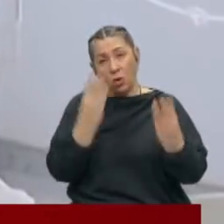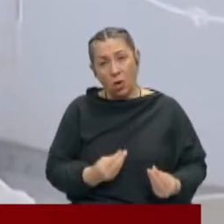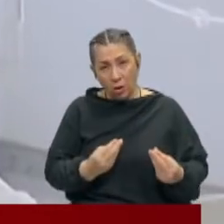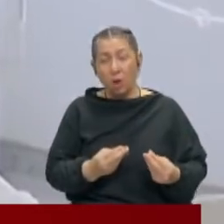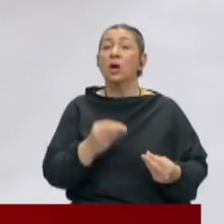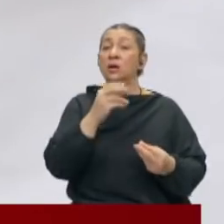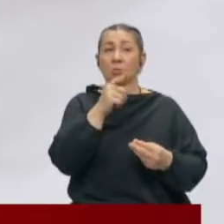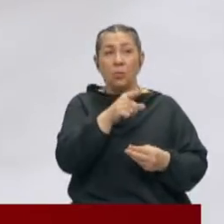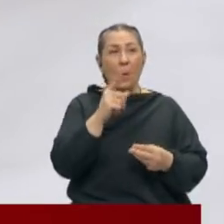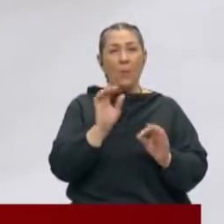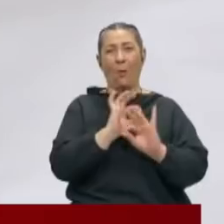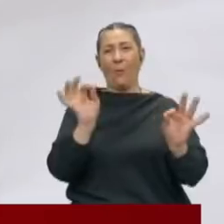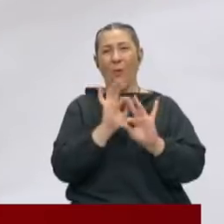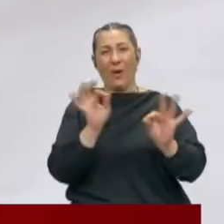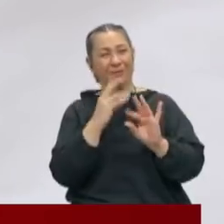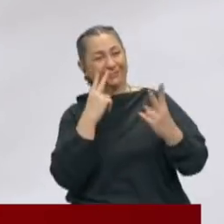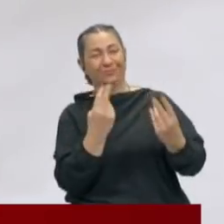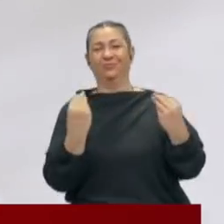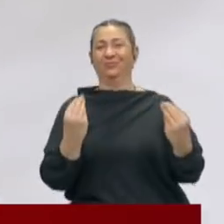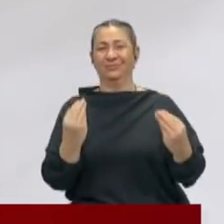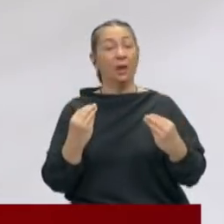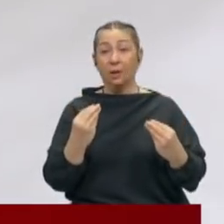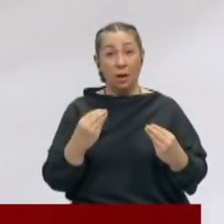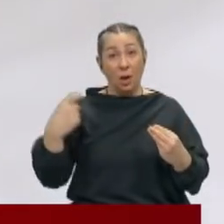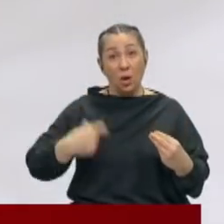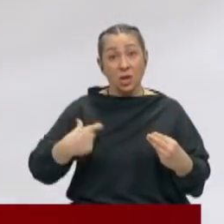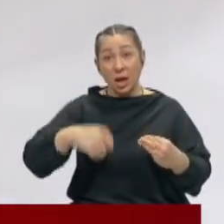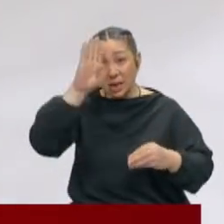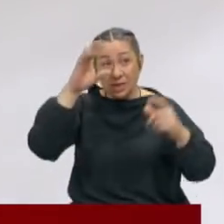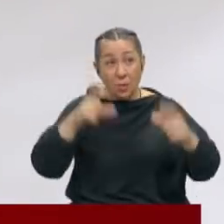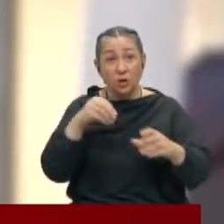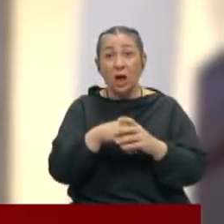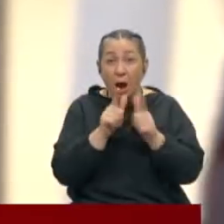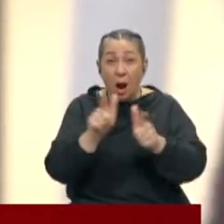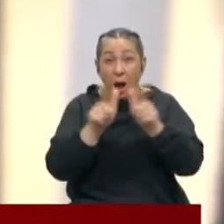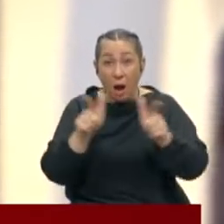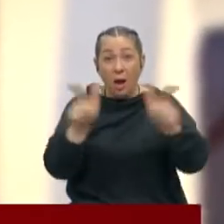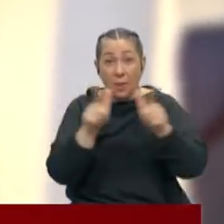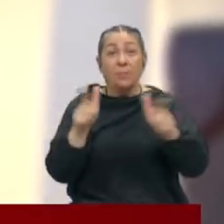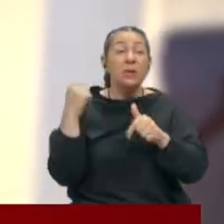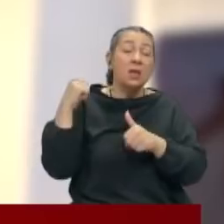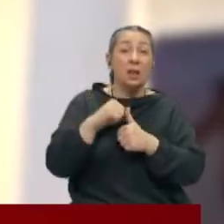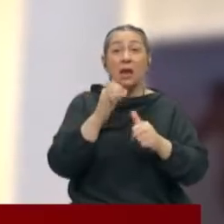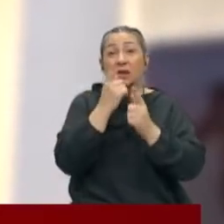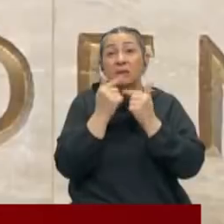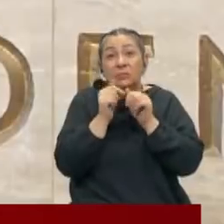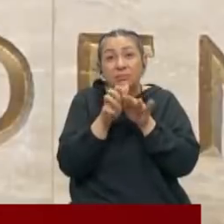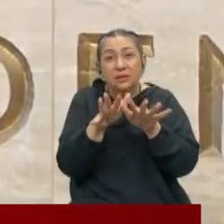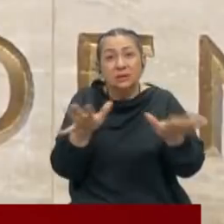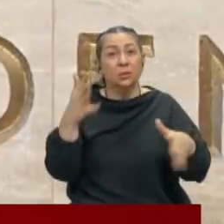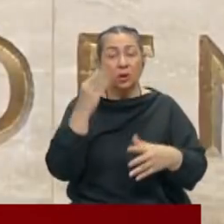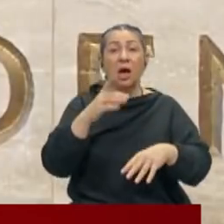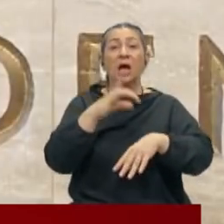yakalanıyor. Çizilen pembe tablonun aksine özellikle de İstanbul için alarmın rengi yeniden kırmızıya döndü.